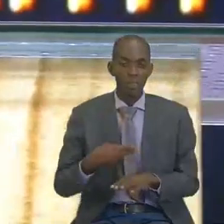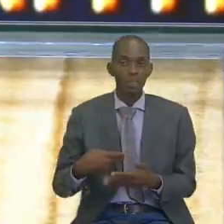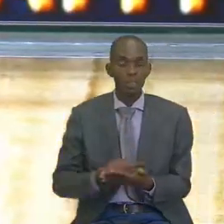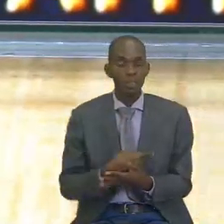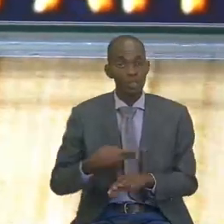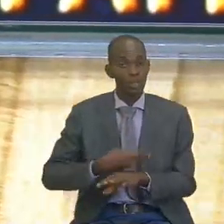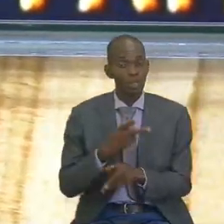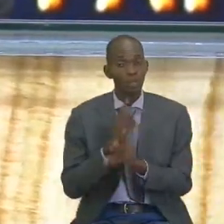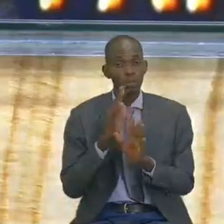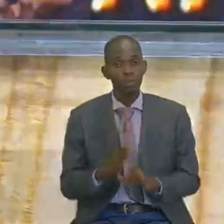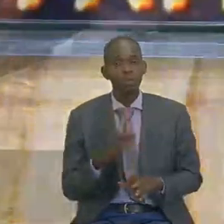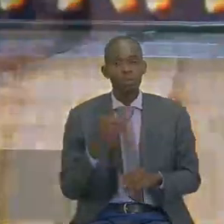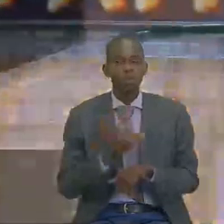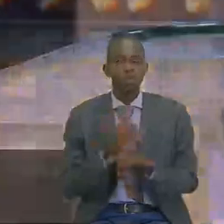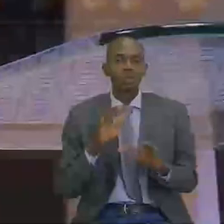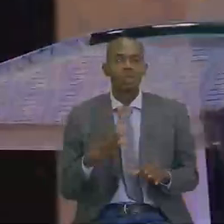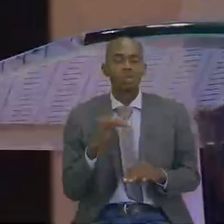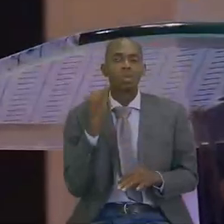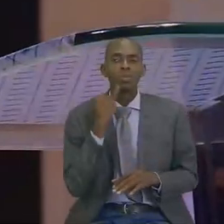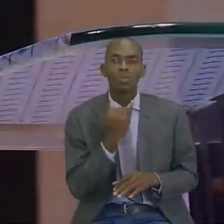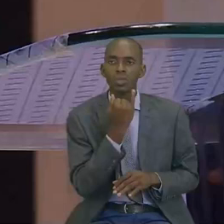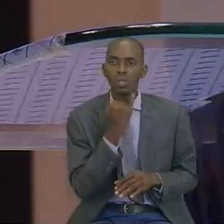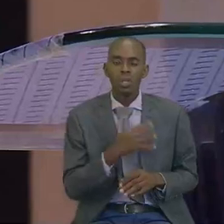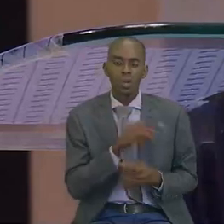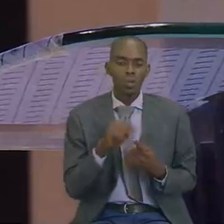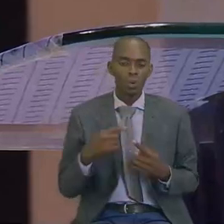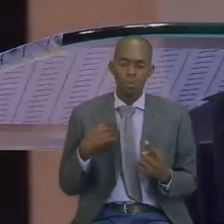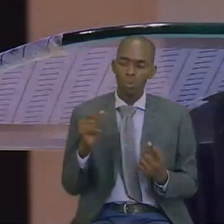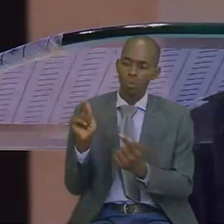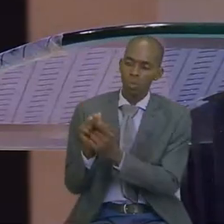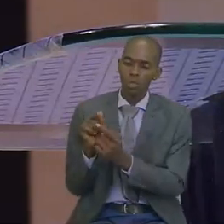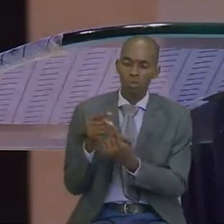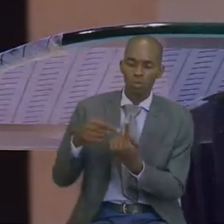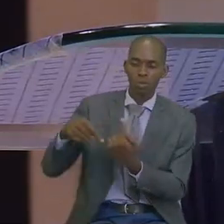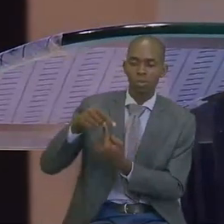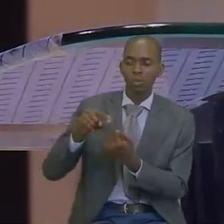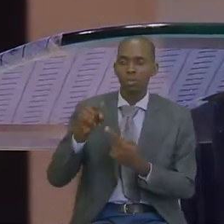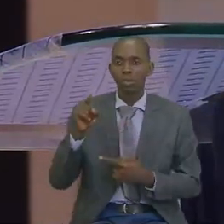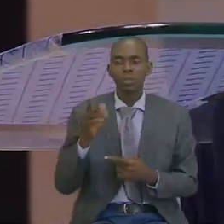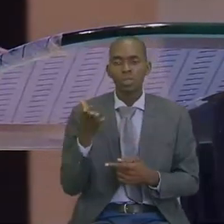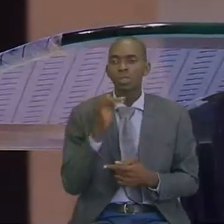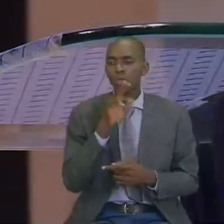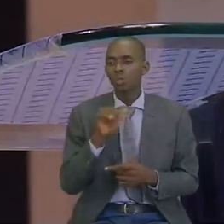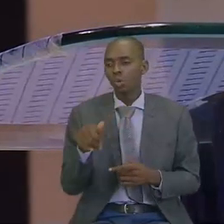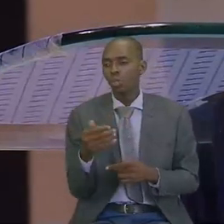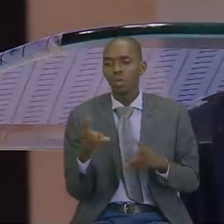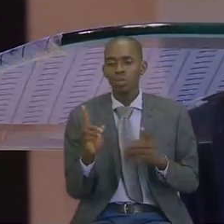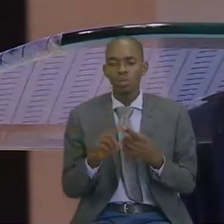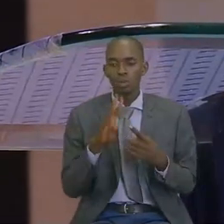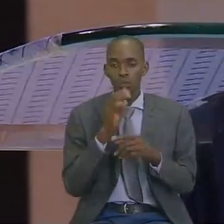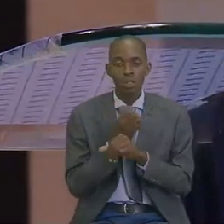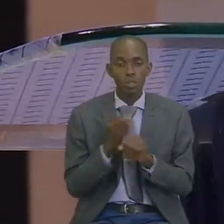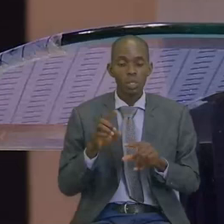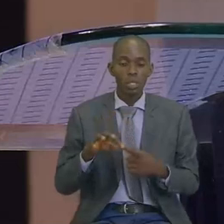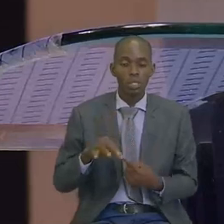le berger, le rocher d'Israël. Et nous retournons vers lui. Et il n'y a aucun autre nom par lequel on peut être